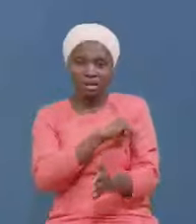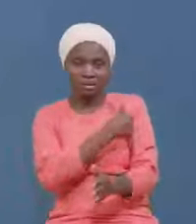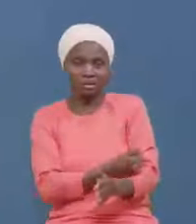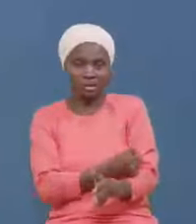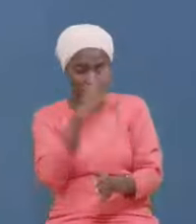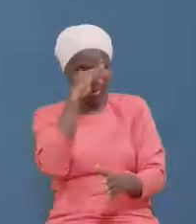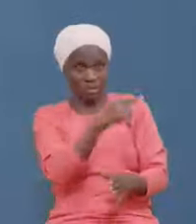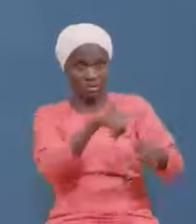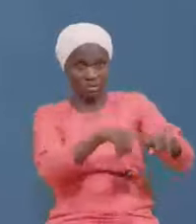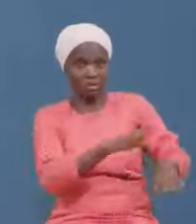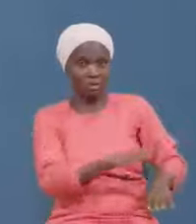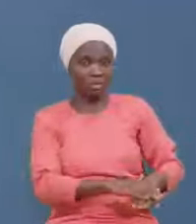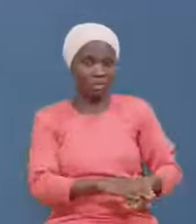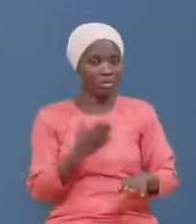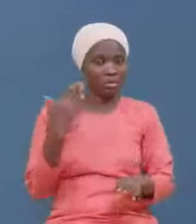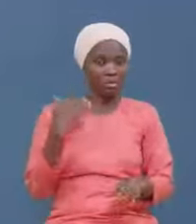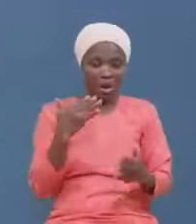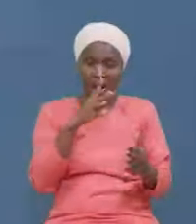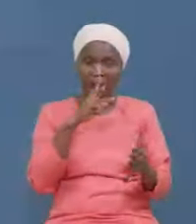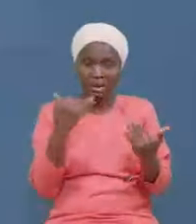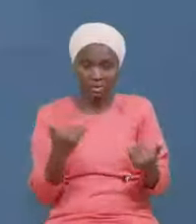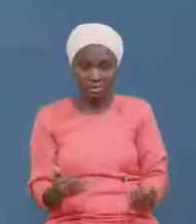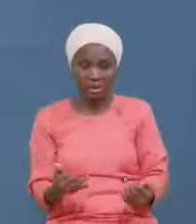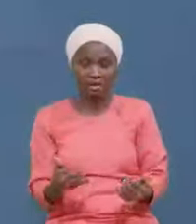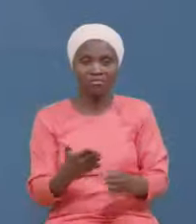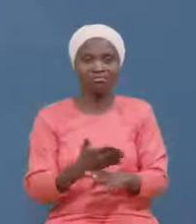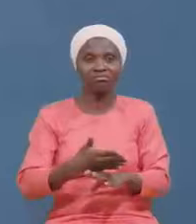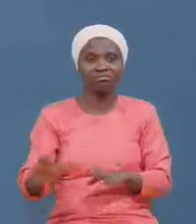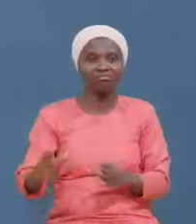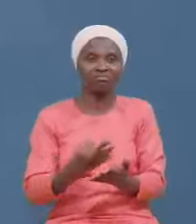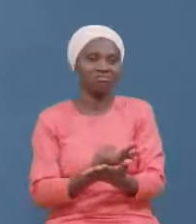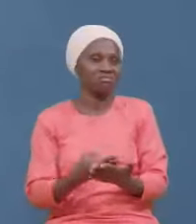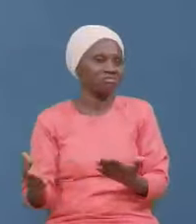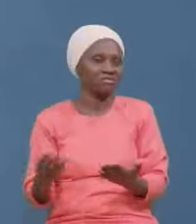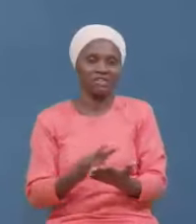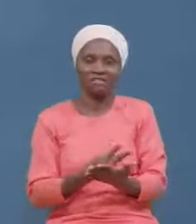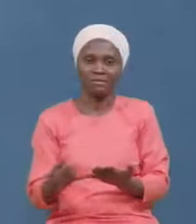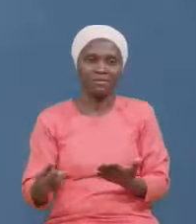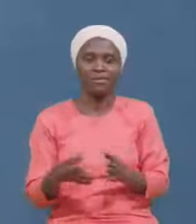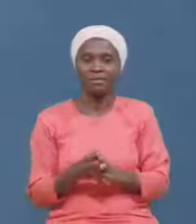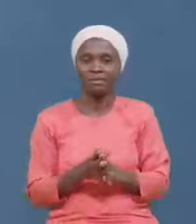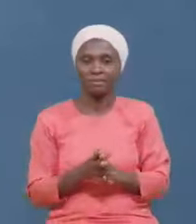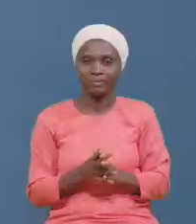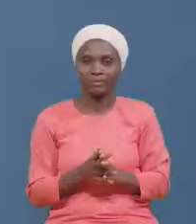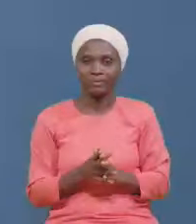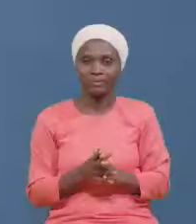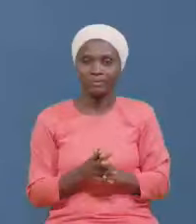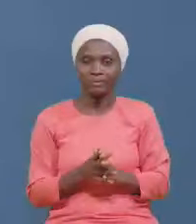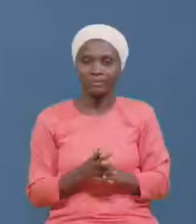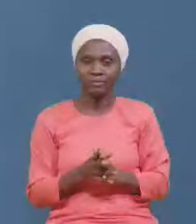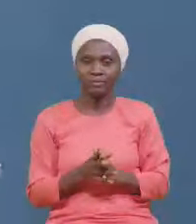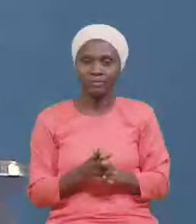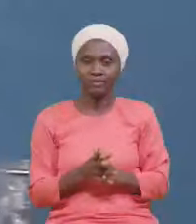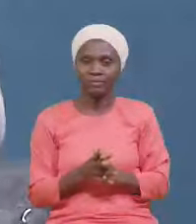depended upon, they are now outdated. వారు ఆధారపడి ఉన్న వైద్య జ్ఞాన గ్రంథాలన్నీ కూడా ఈ రోజున